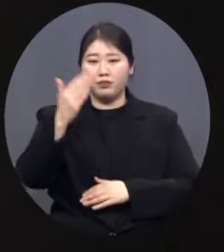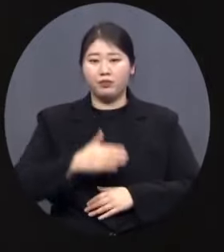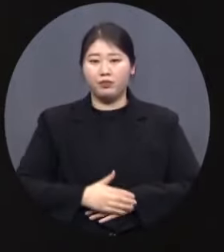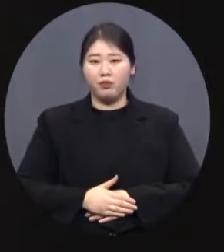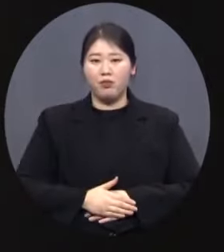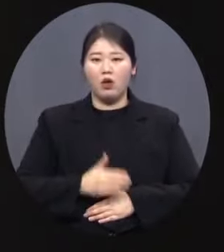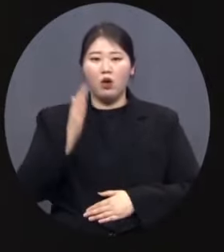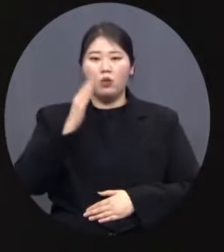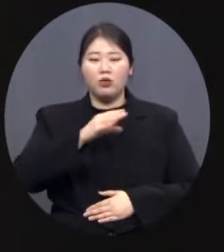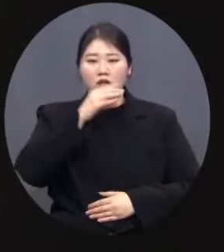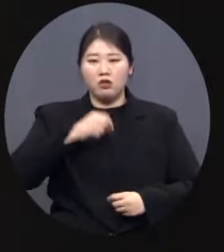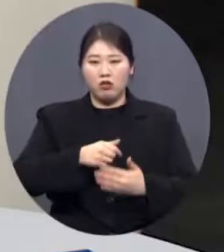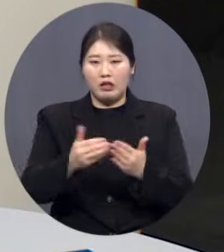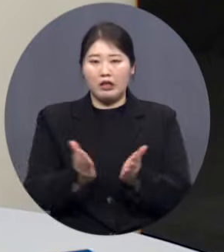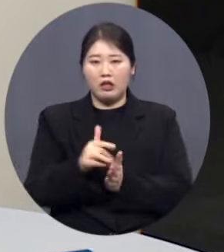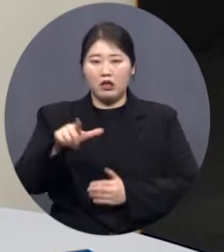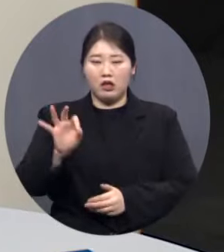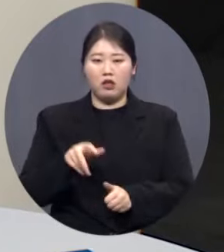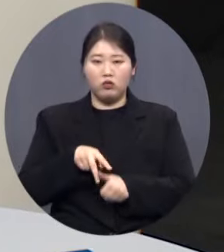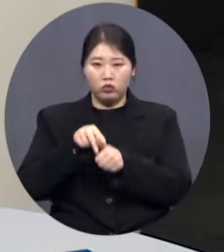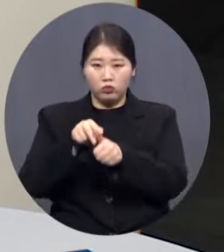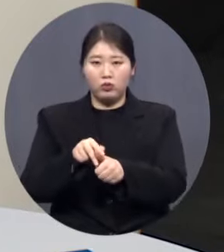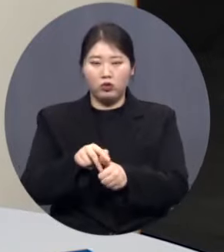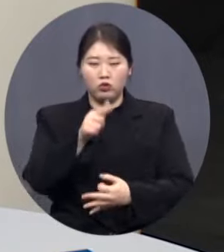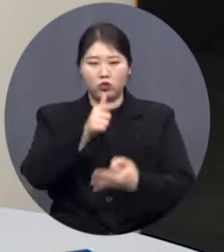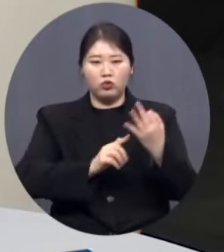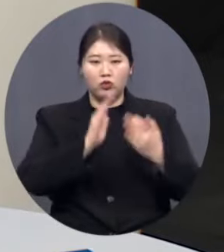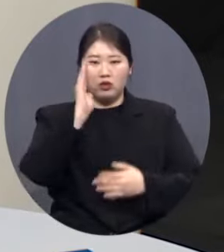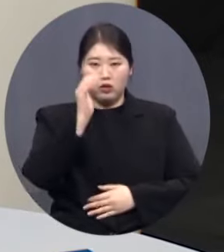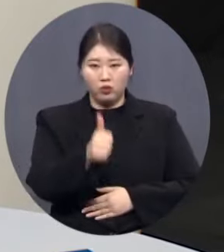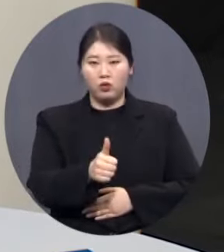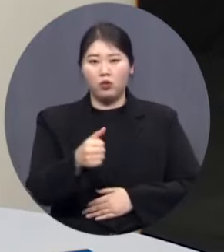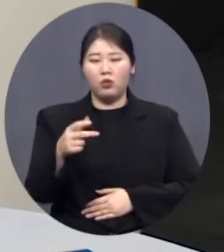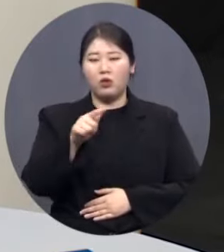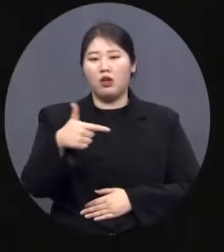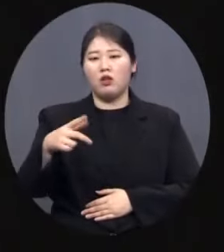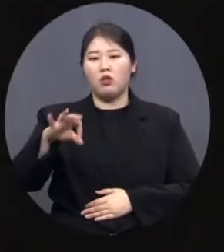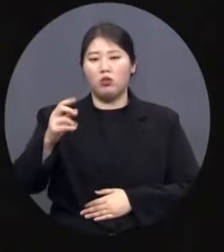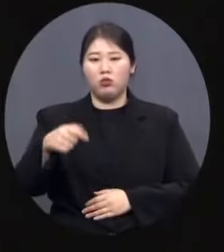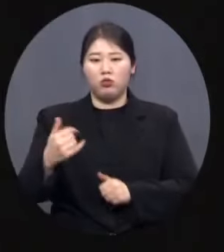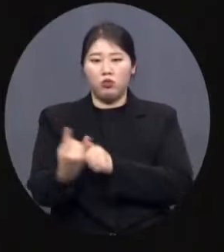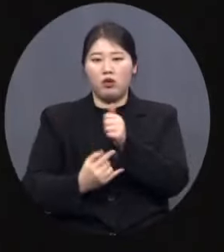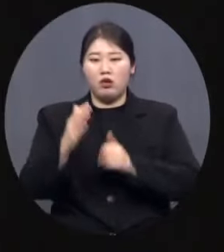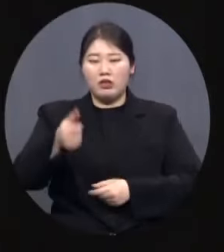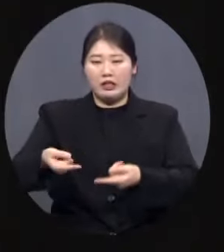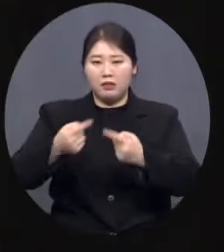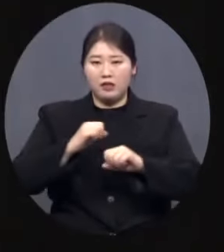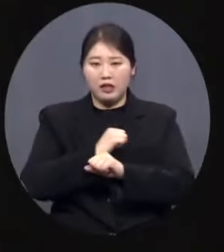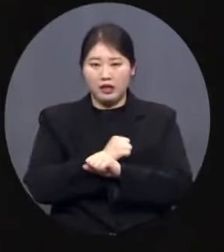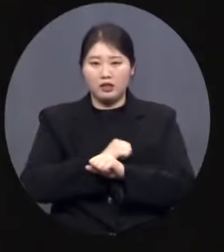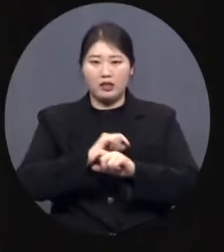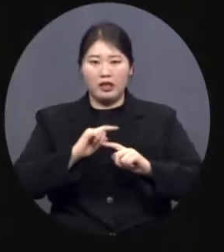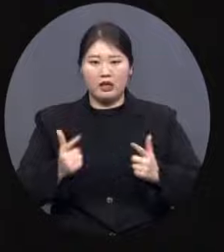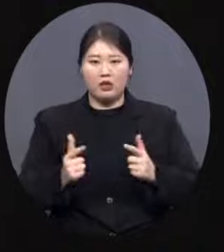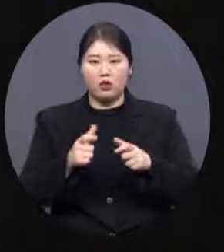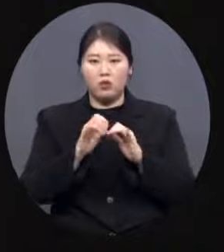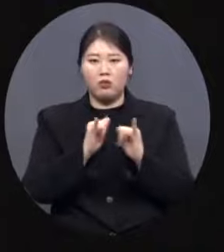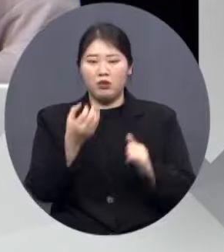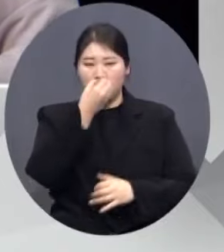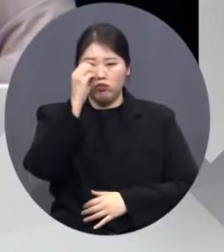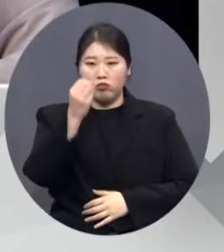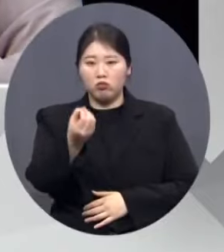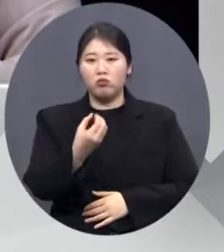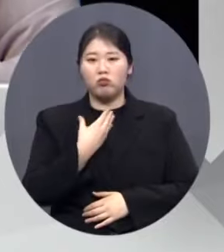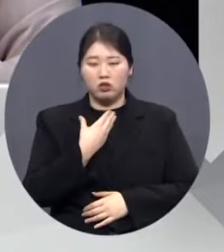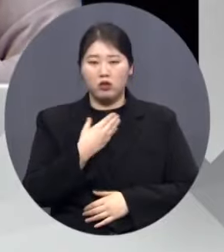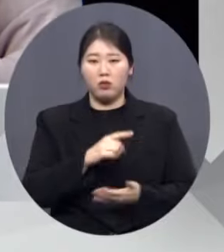정의당 강수나 후보는 윤 대통령과 한동훈 국민의인 비대위원장의 불참이 제주도민 무시라 비판했습니다